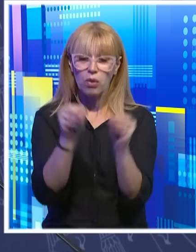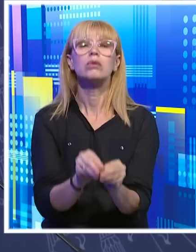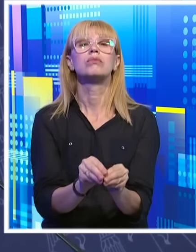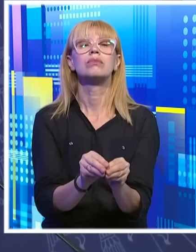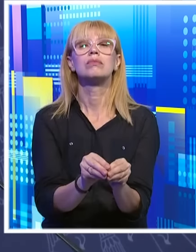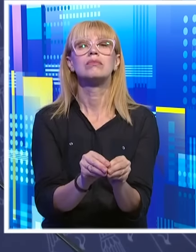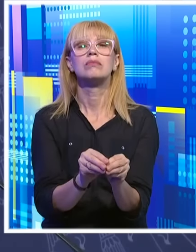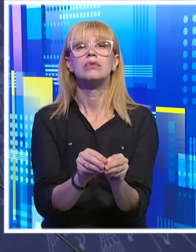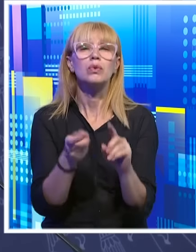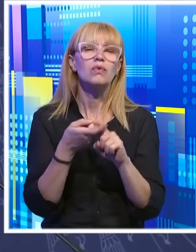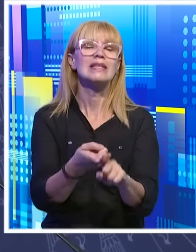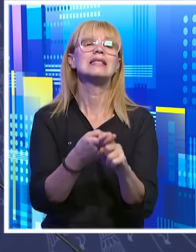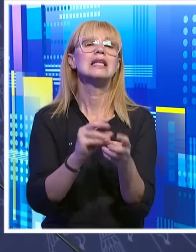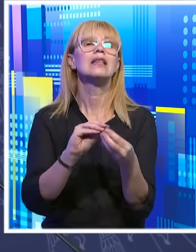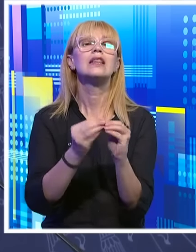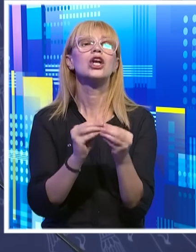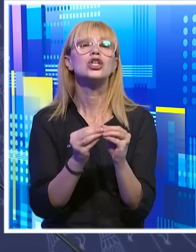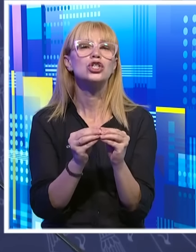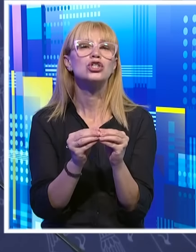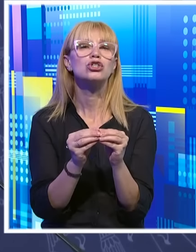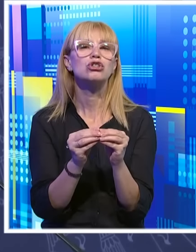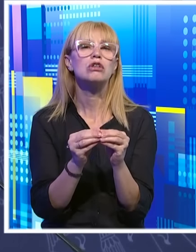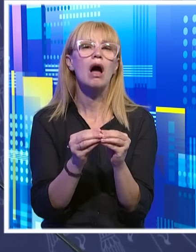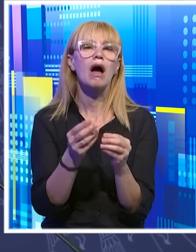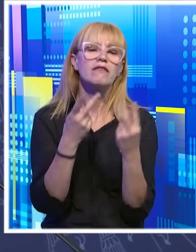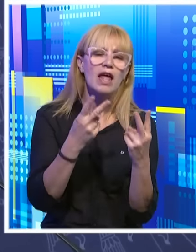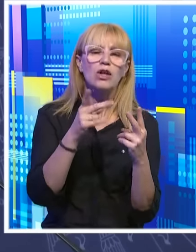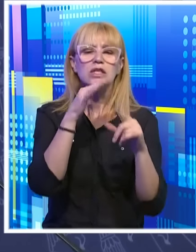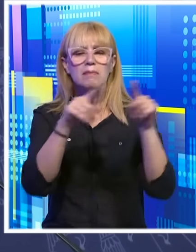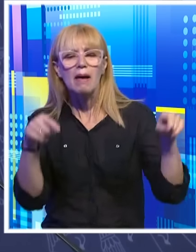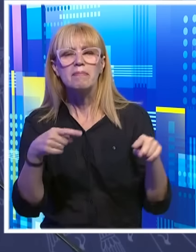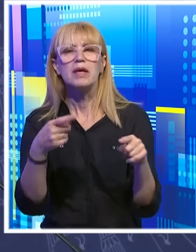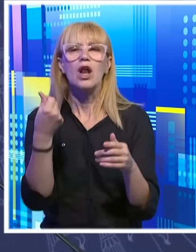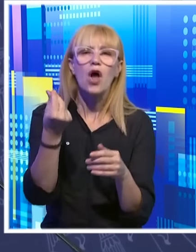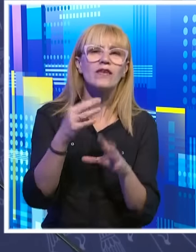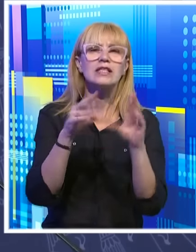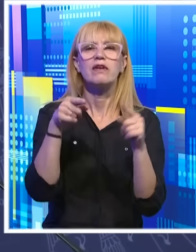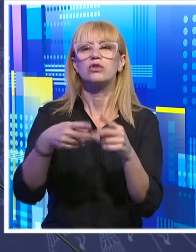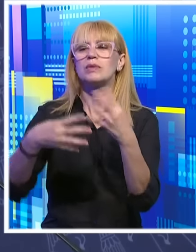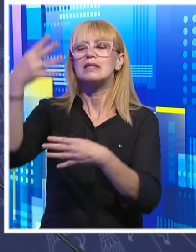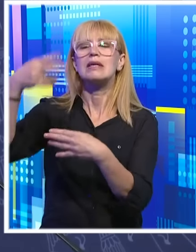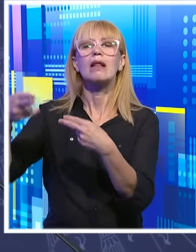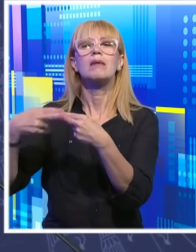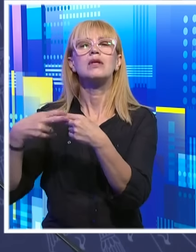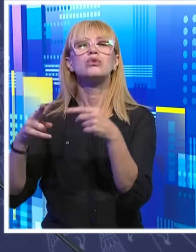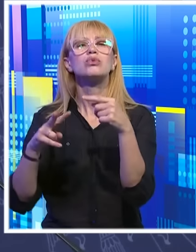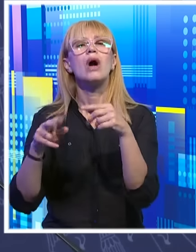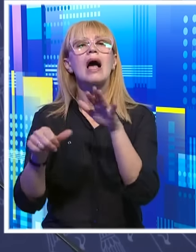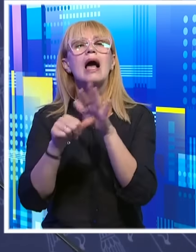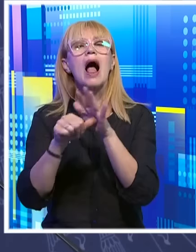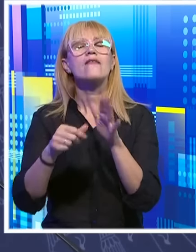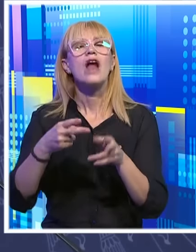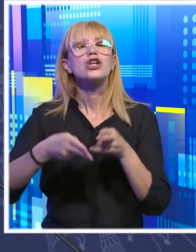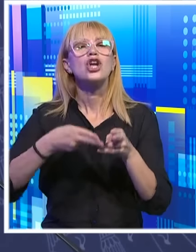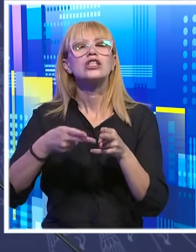tiče tržišta kapitala i hartije od vrednosti na jednom mestu u zgradi tu na Prokopu, nedaleko od železničke stanice, tako da ćemo i